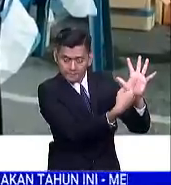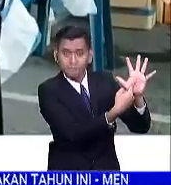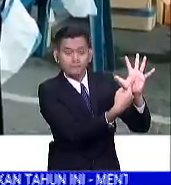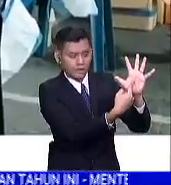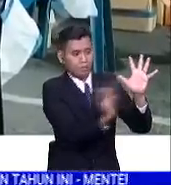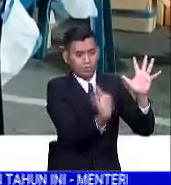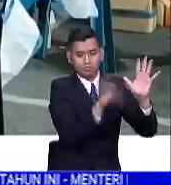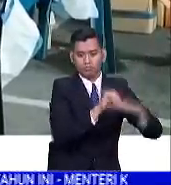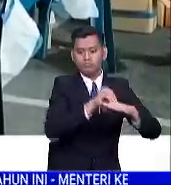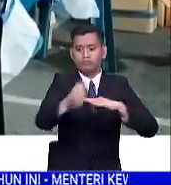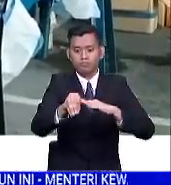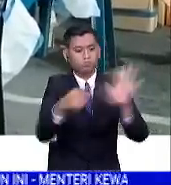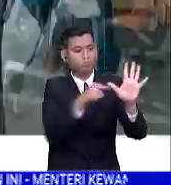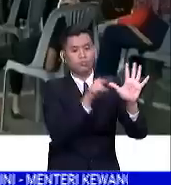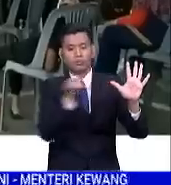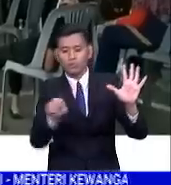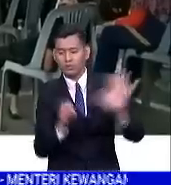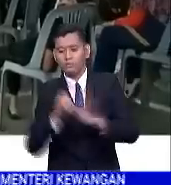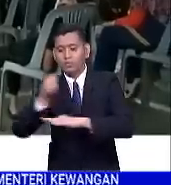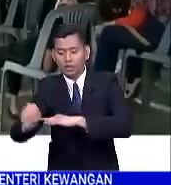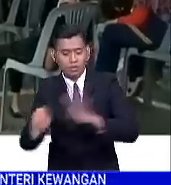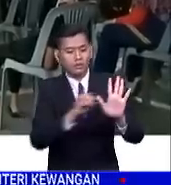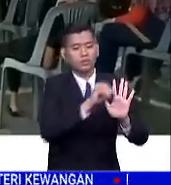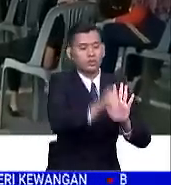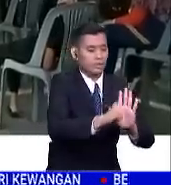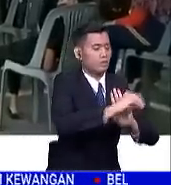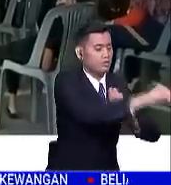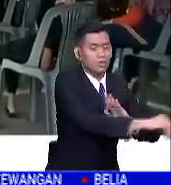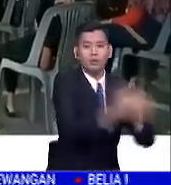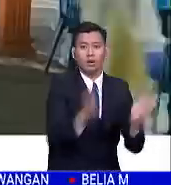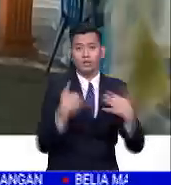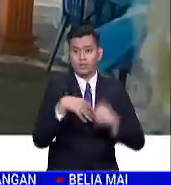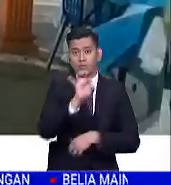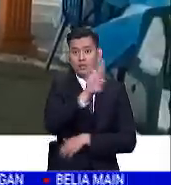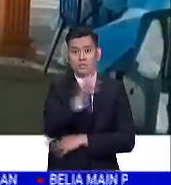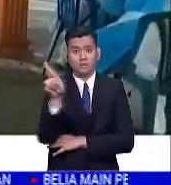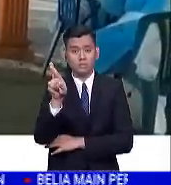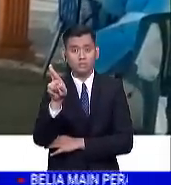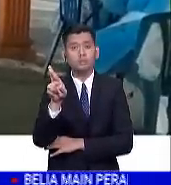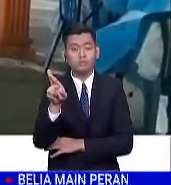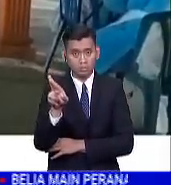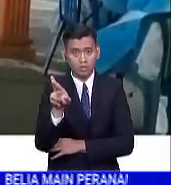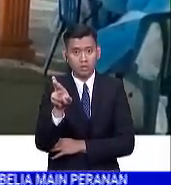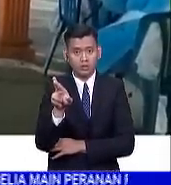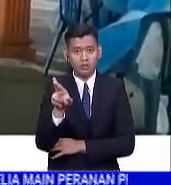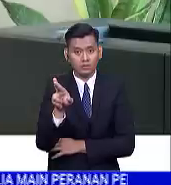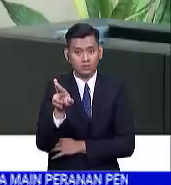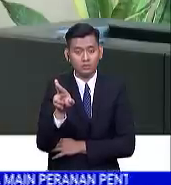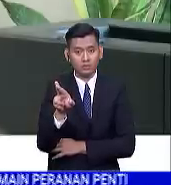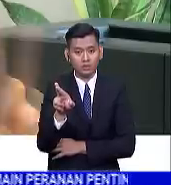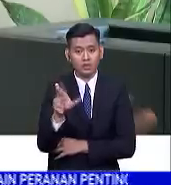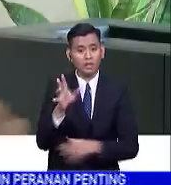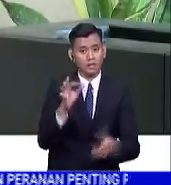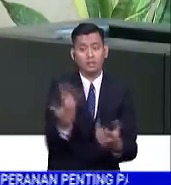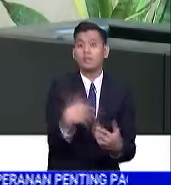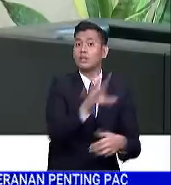dengan 5 orang. Katalah kes baru tu adalah berjumlah 9,000 sebagaimana baru-baru ini dilaporkan.